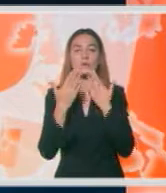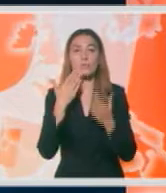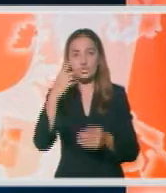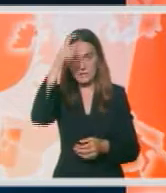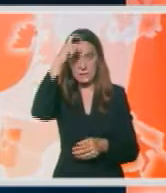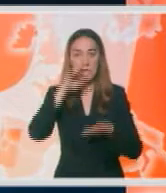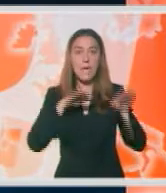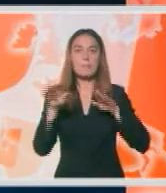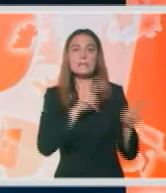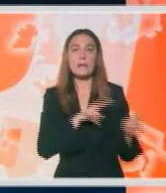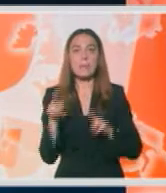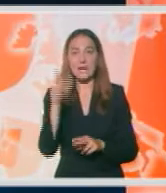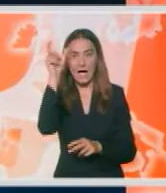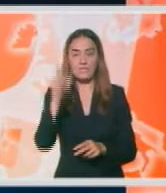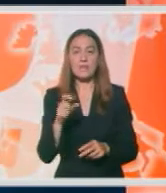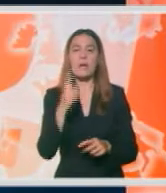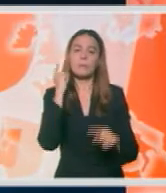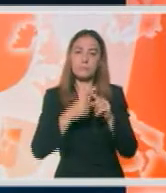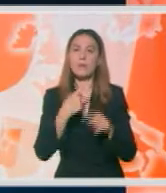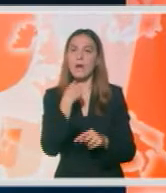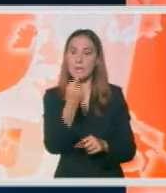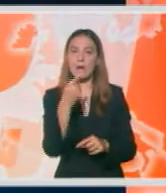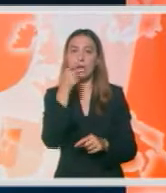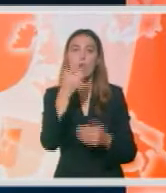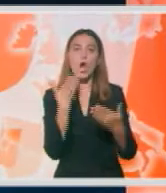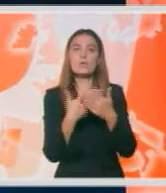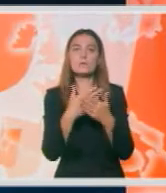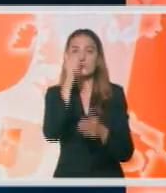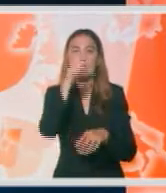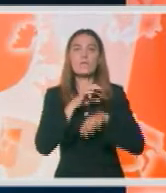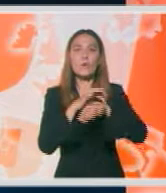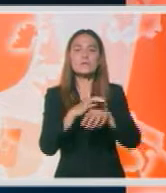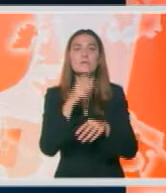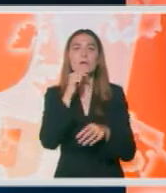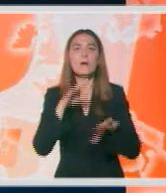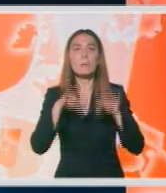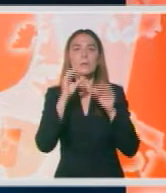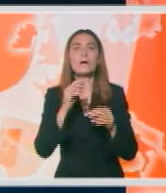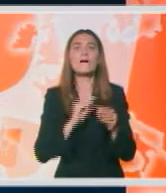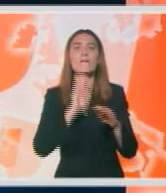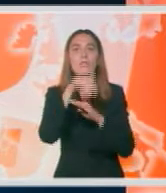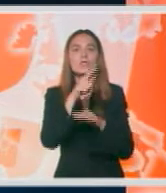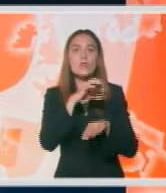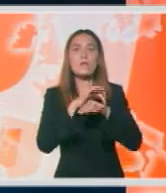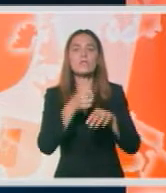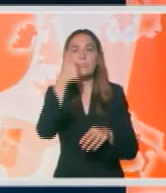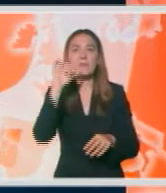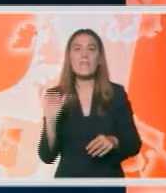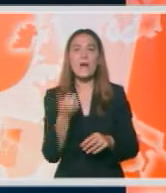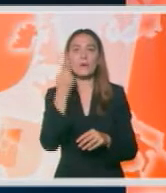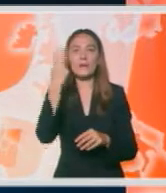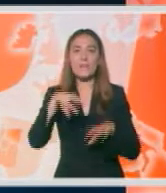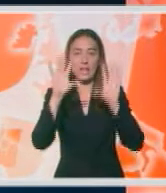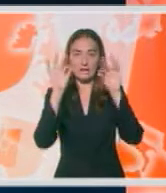Srbije, ministarka pravde Snežana Malović je precizirala da se to odnosi na funkcionere zatečene na više funkcija 1. januara